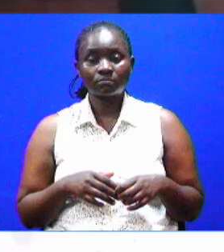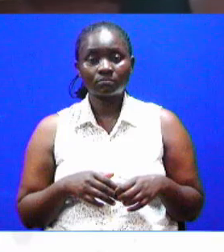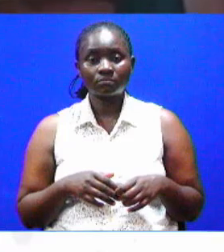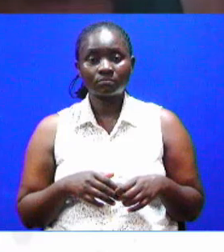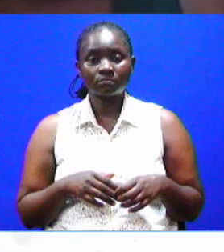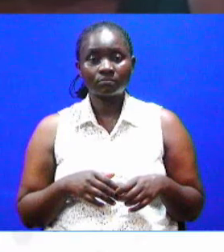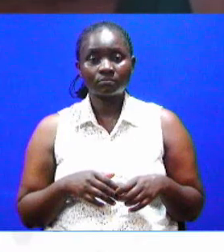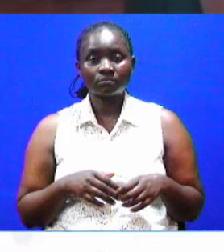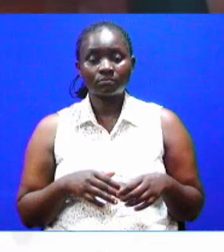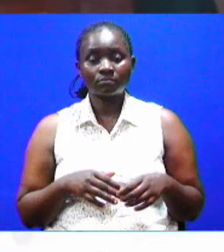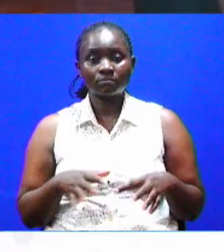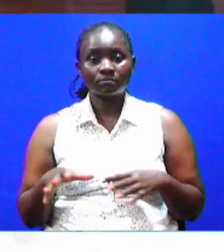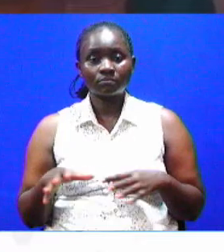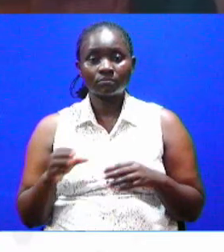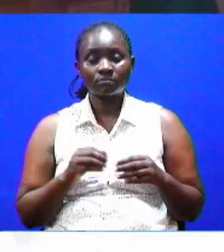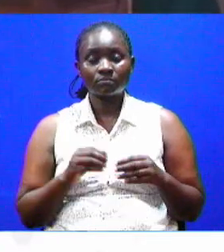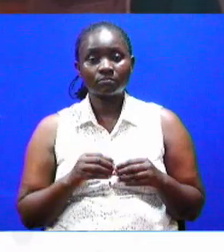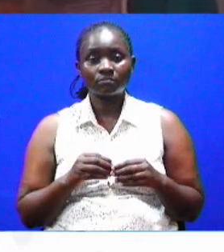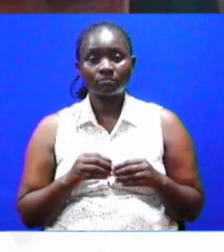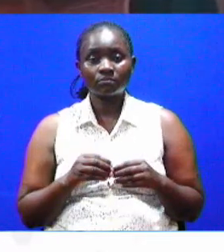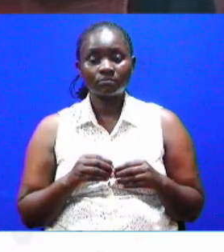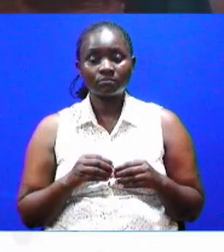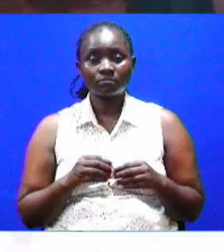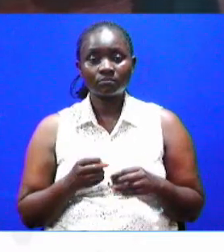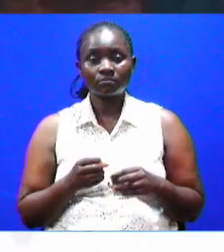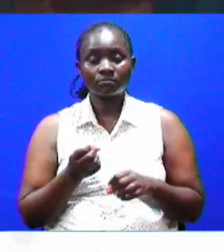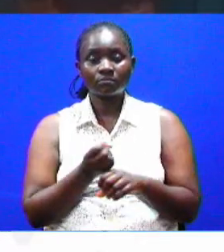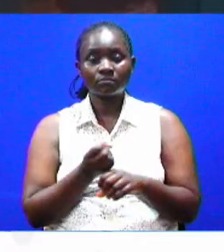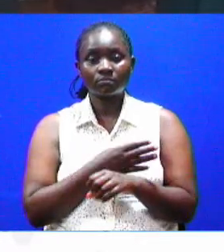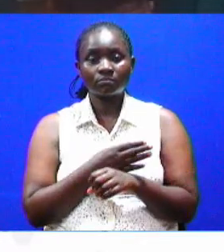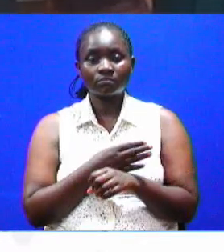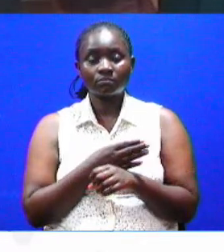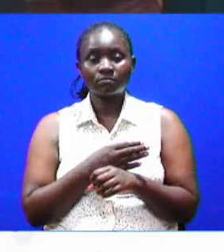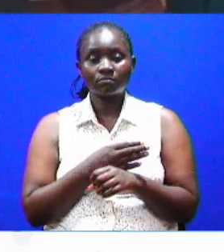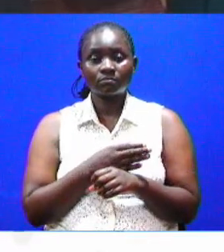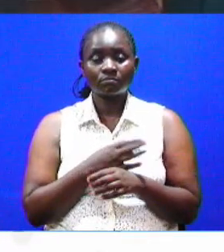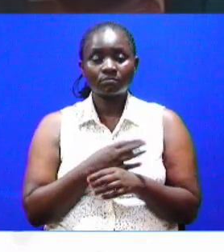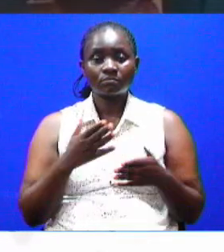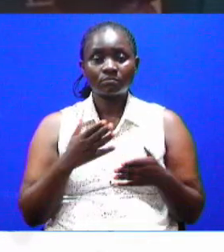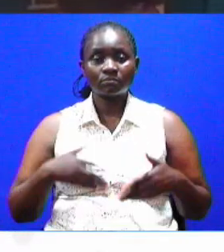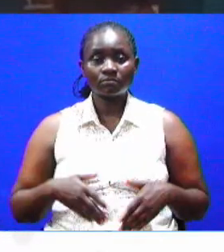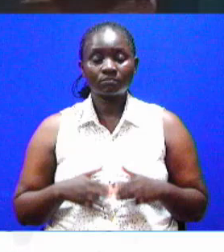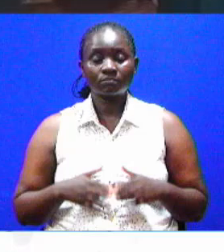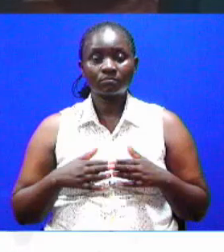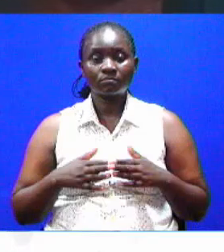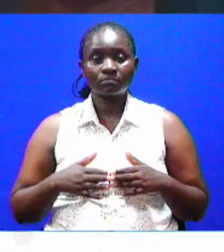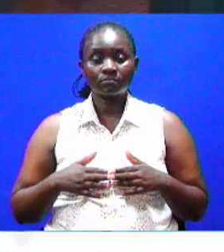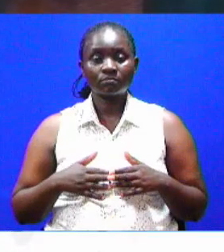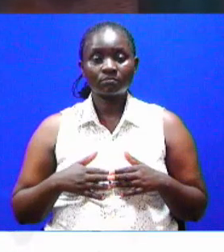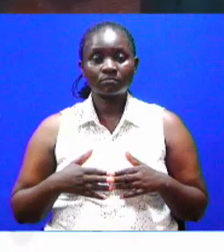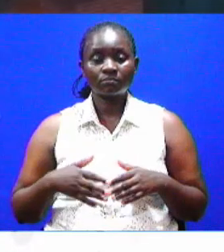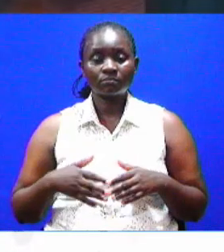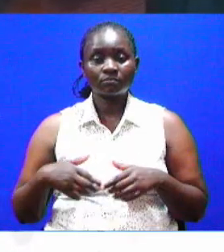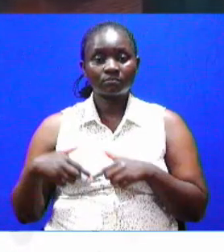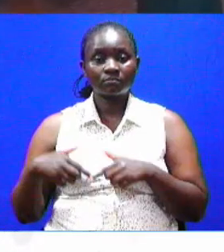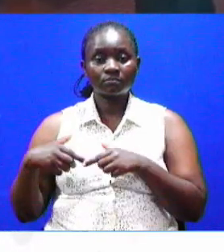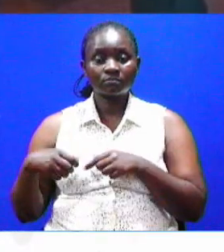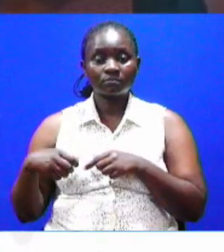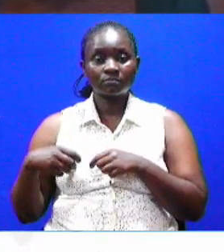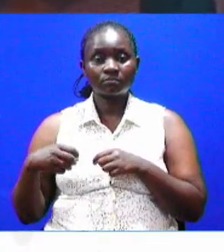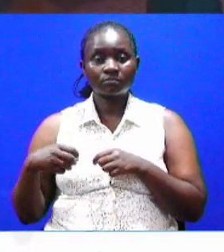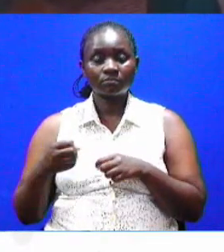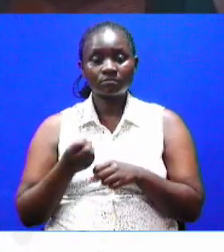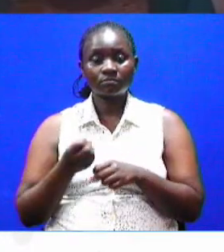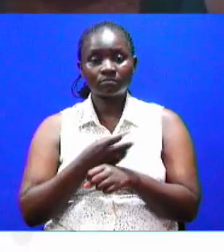ya cervical cancer mangana ya burwiri bwa bangina na breast cancer na general bali babwate mechandere